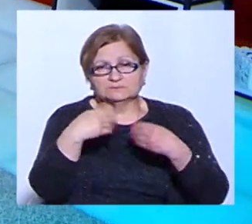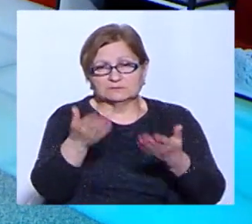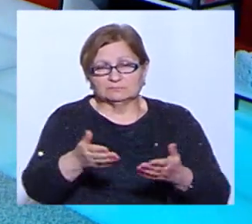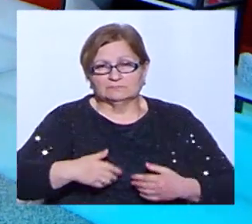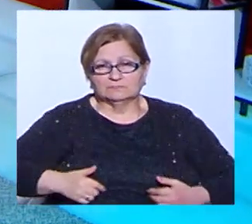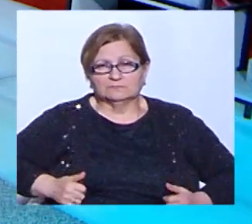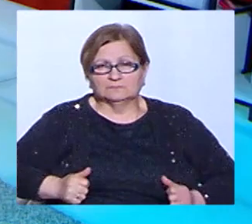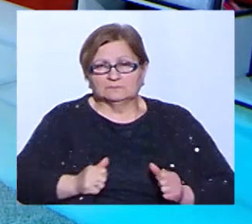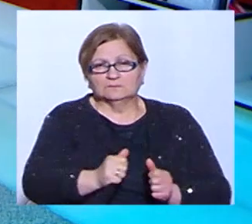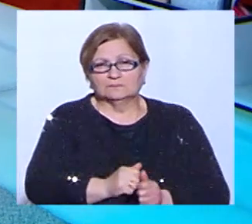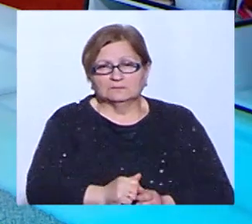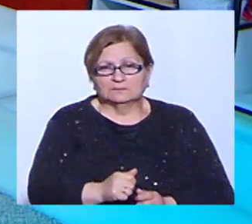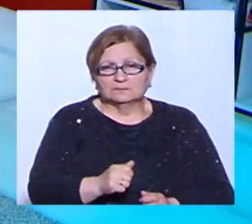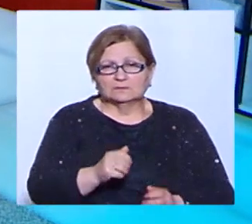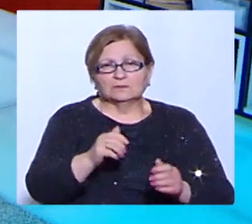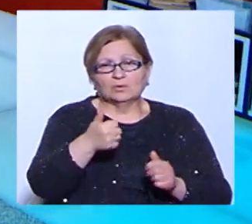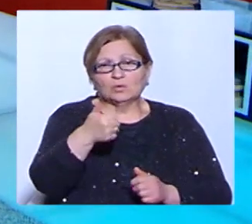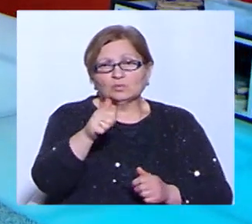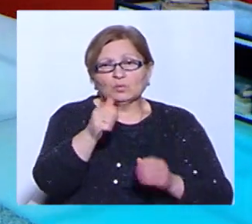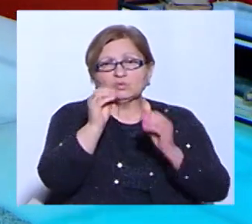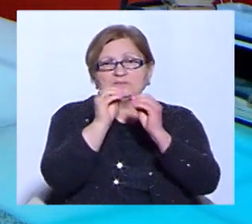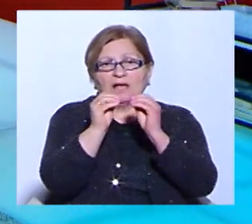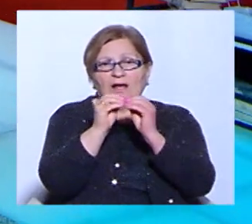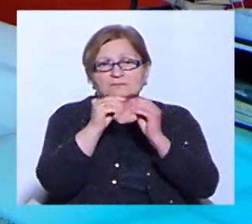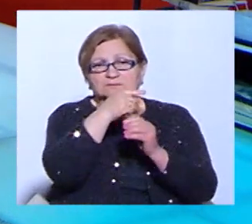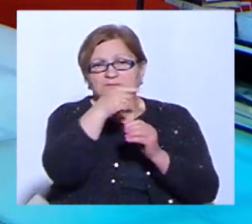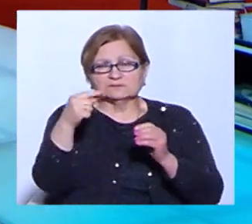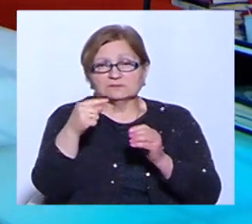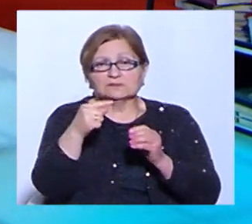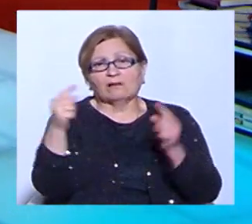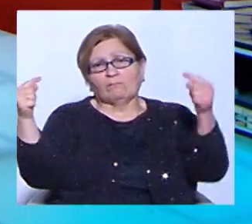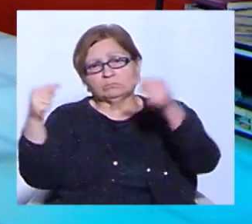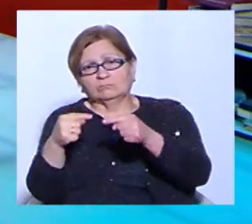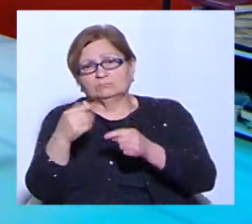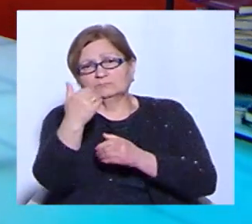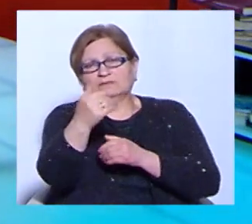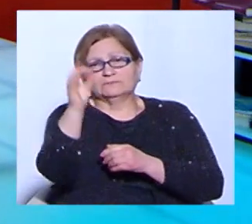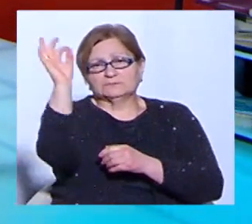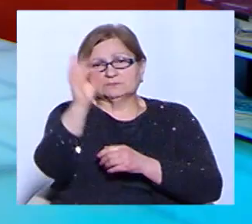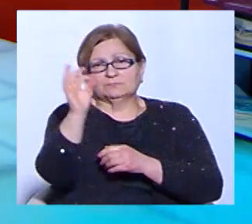როგორც 10 წილადის, ასევე შეუსაბამოთ პროცენტი. რა